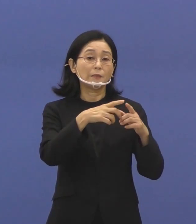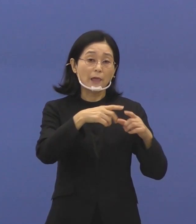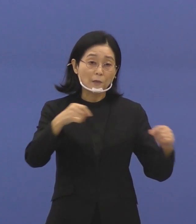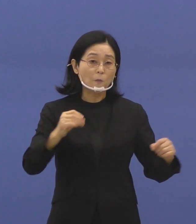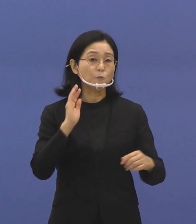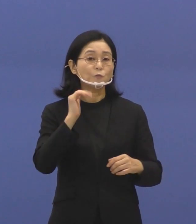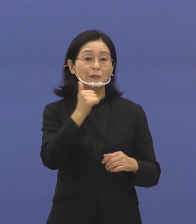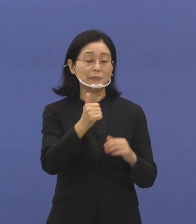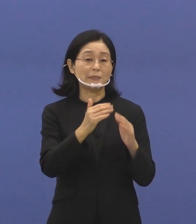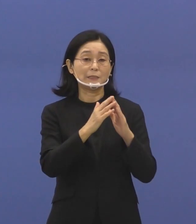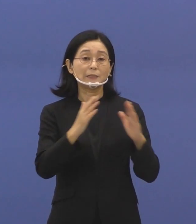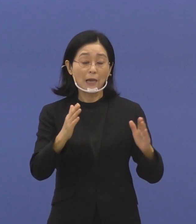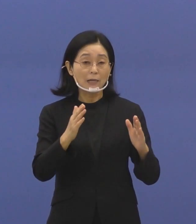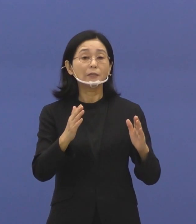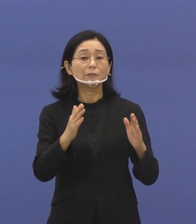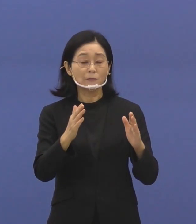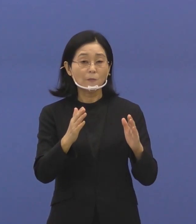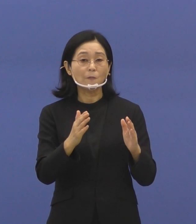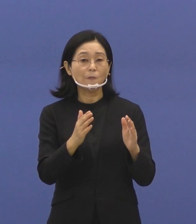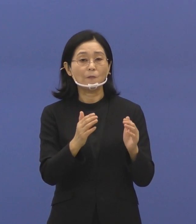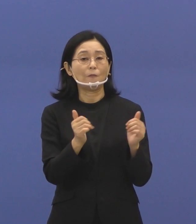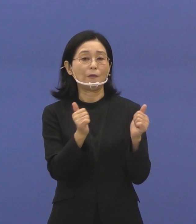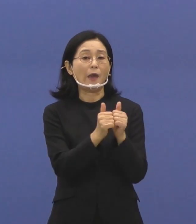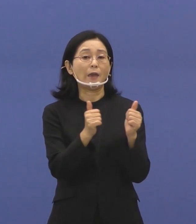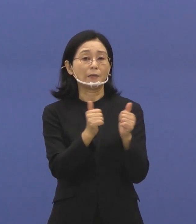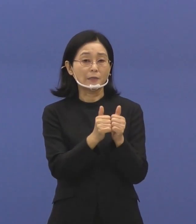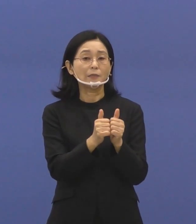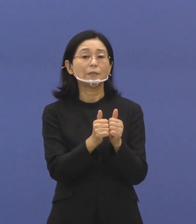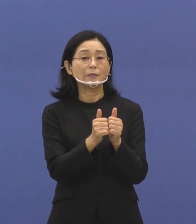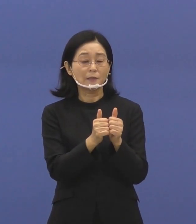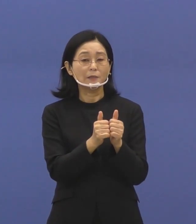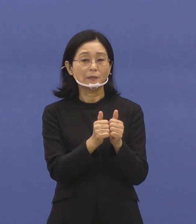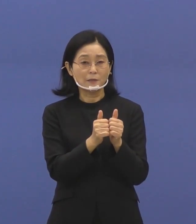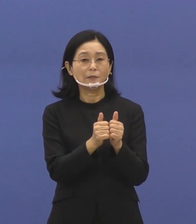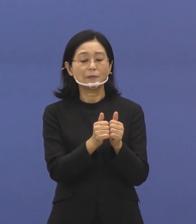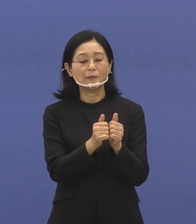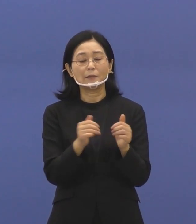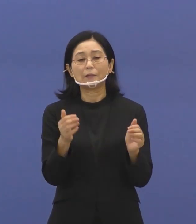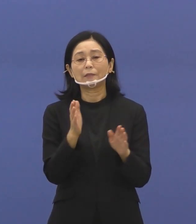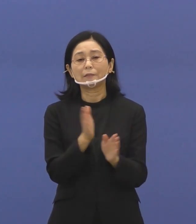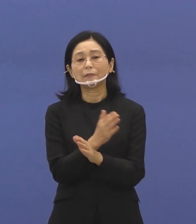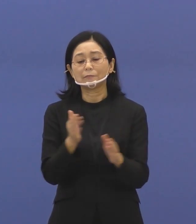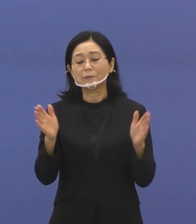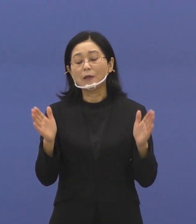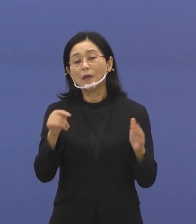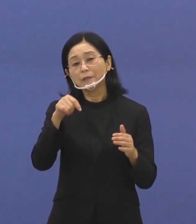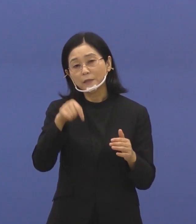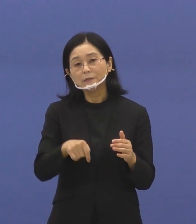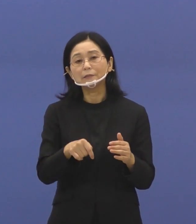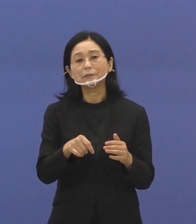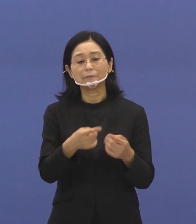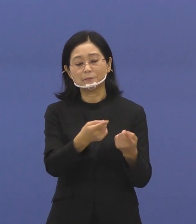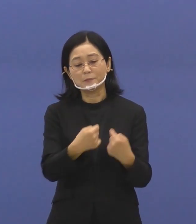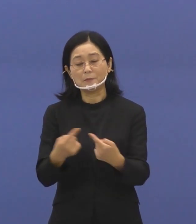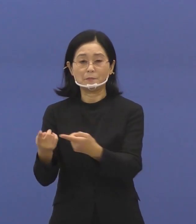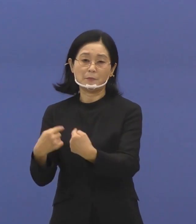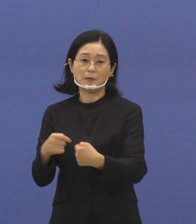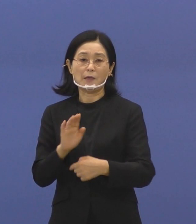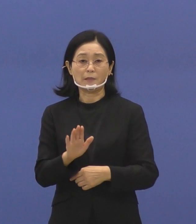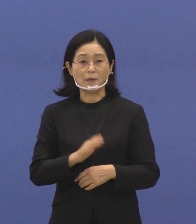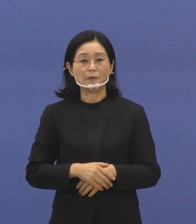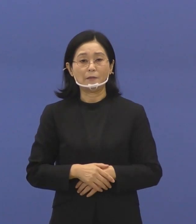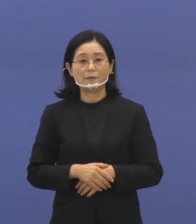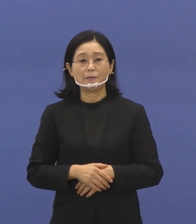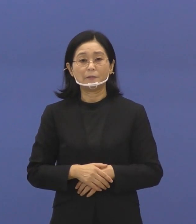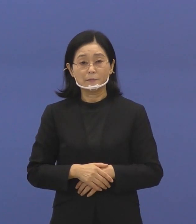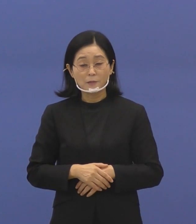などはこうもともと休暇の日にやっておりました。一方こう丸一